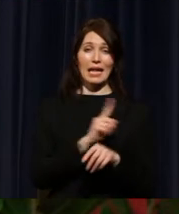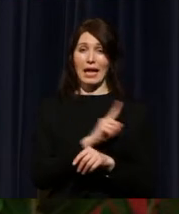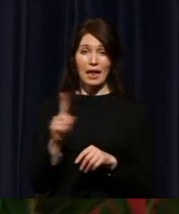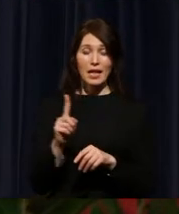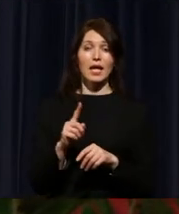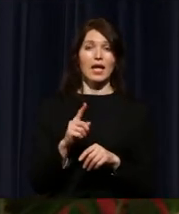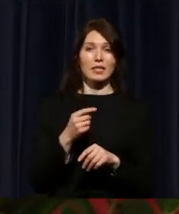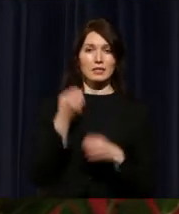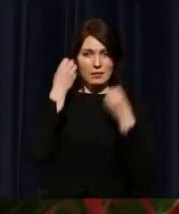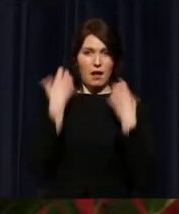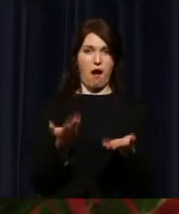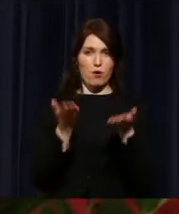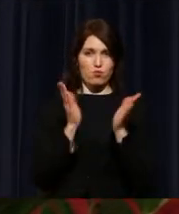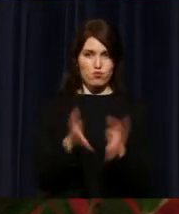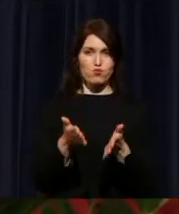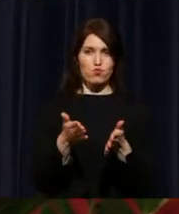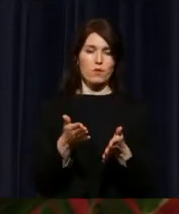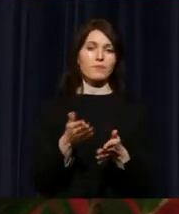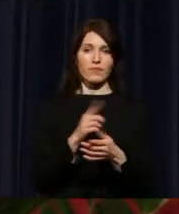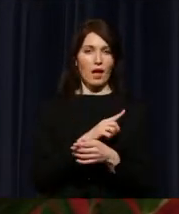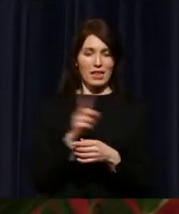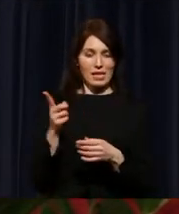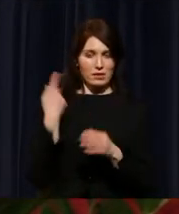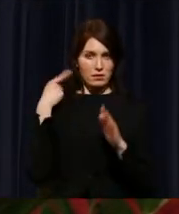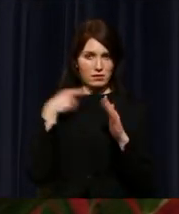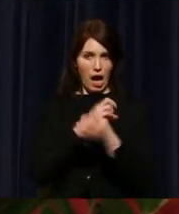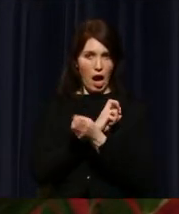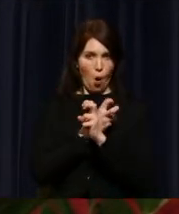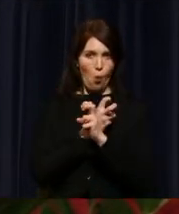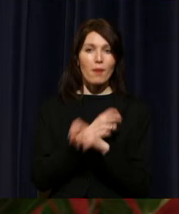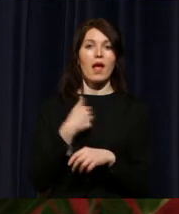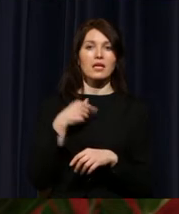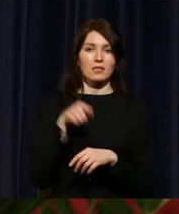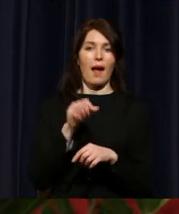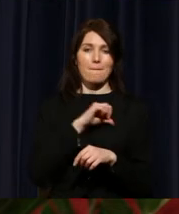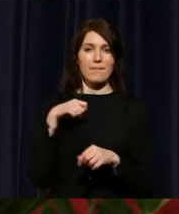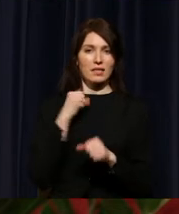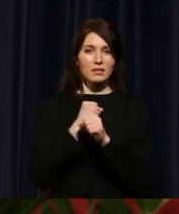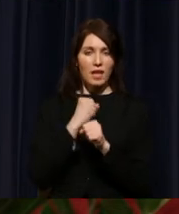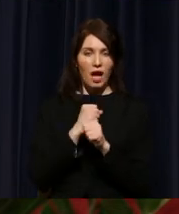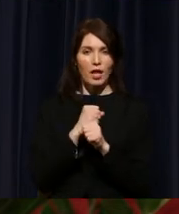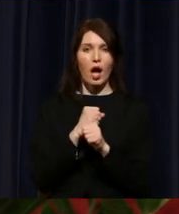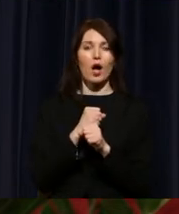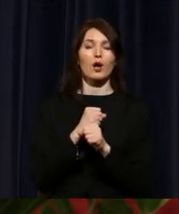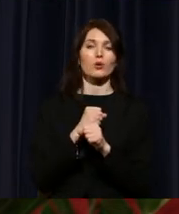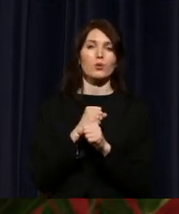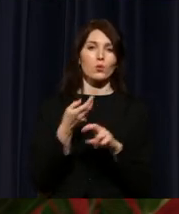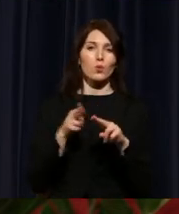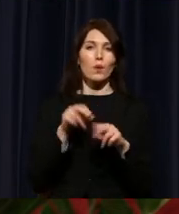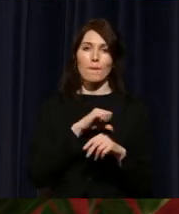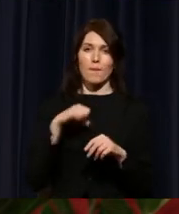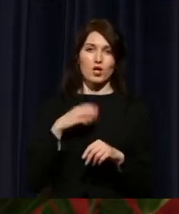skaidrībā, tā līdz kaula dziļumam, vismaz es pati tā strādāju, un man